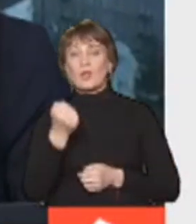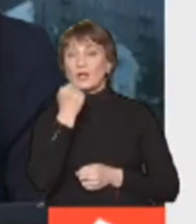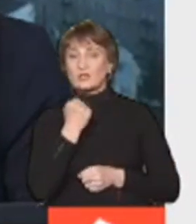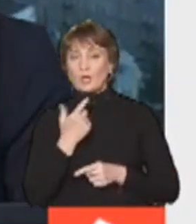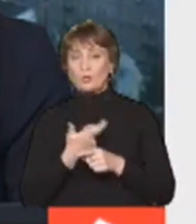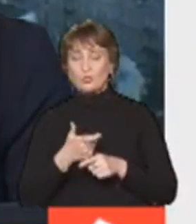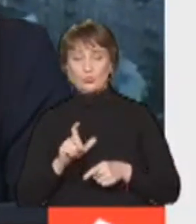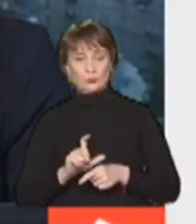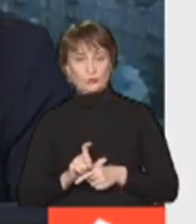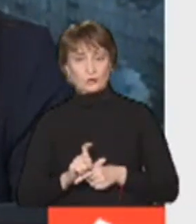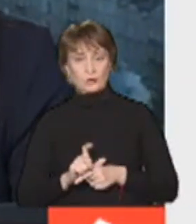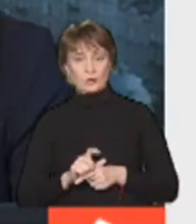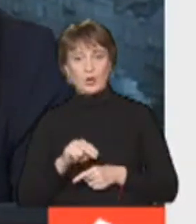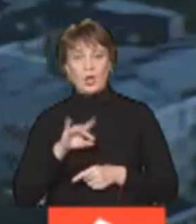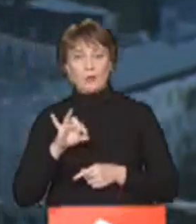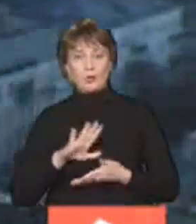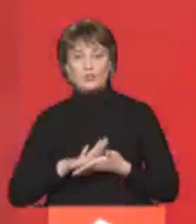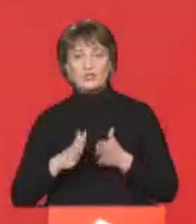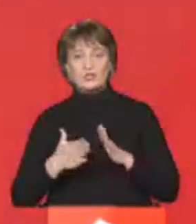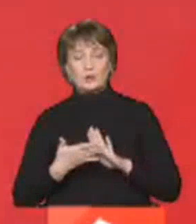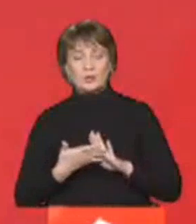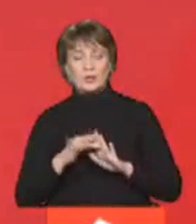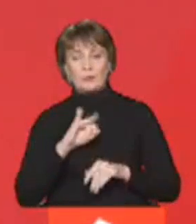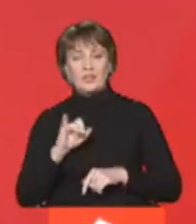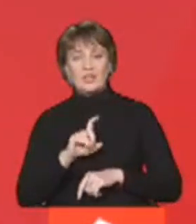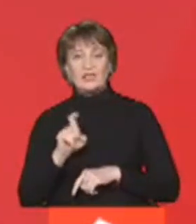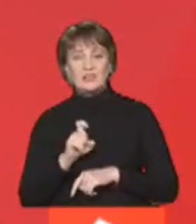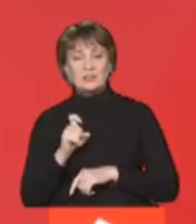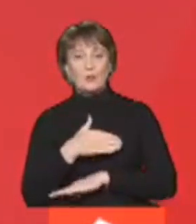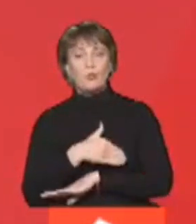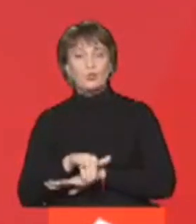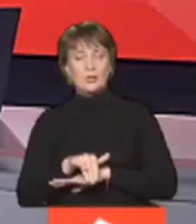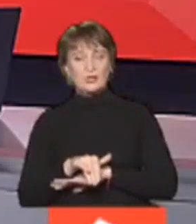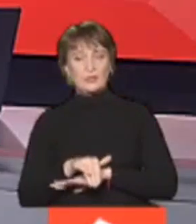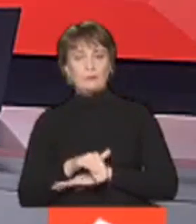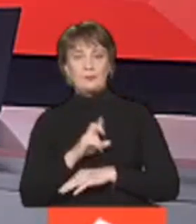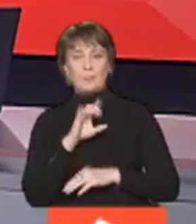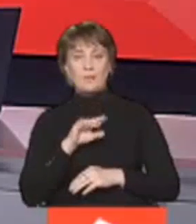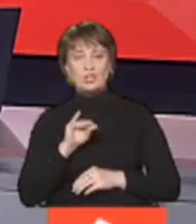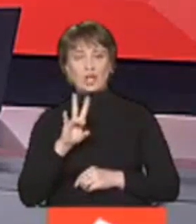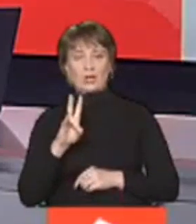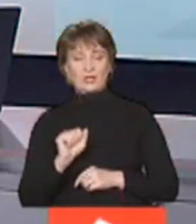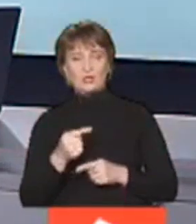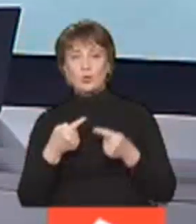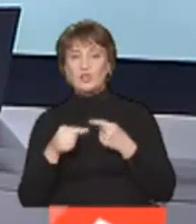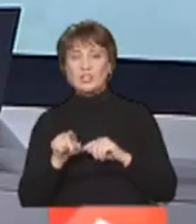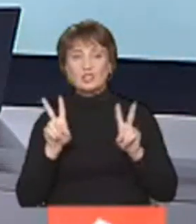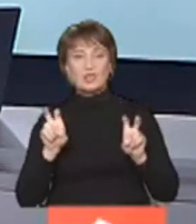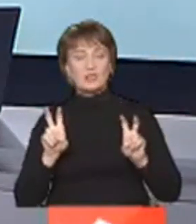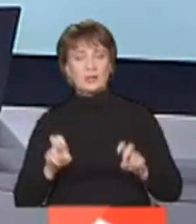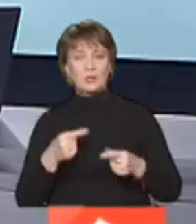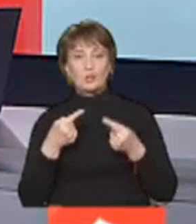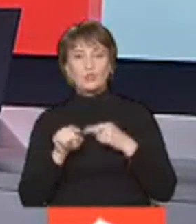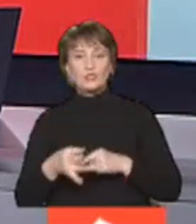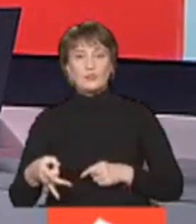Дякую дуже. Це була Уляна Лотоцька про ситуацію із будинком на проспекті Бажана. Ну, а далі ми до інших тем. Ми да, і до іншого